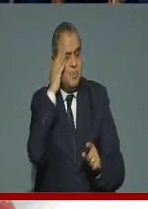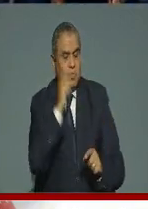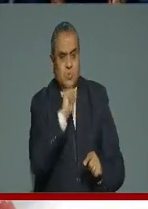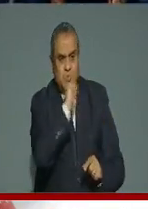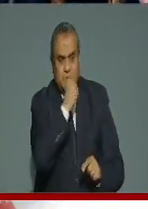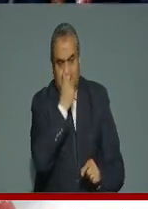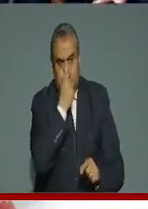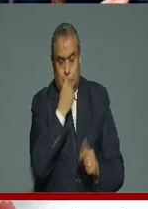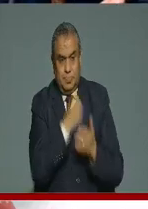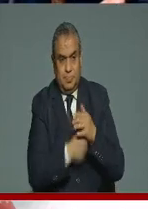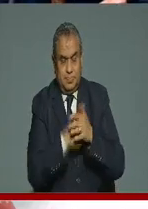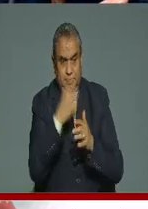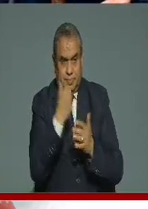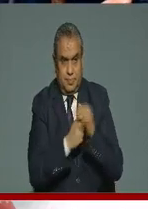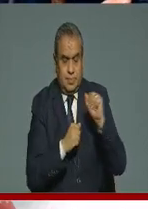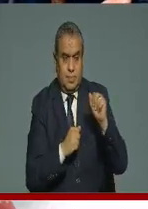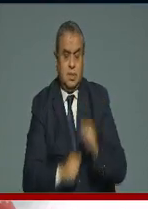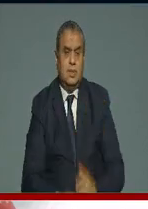شاطرة يا رؤية.